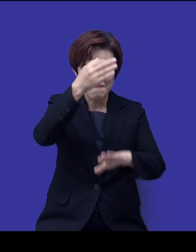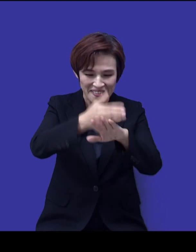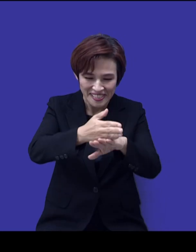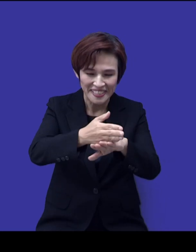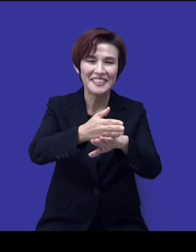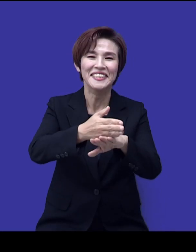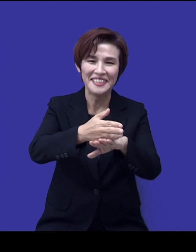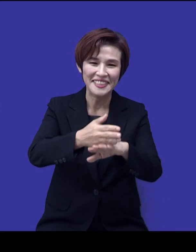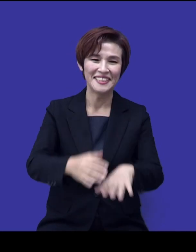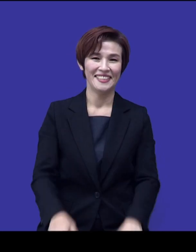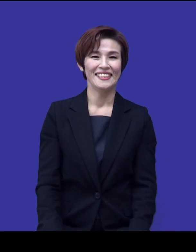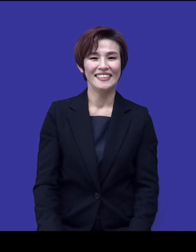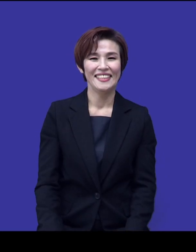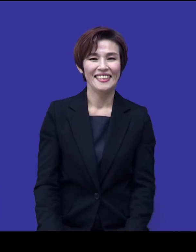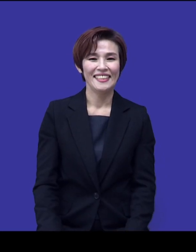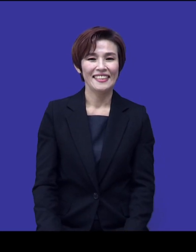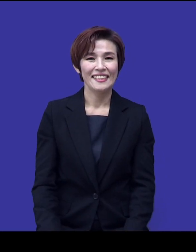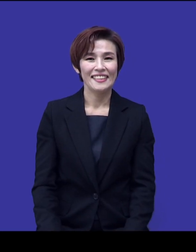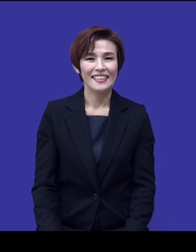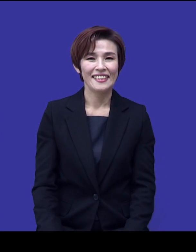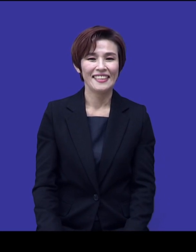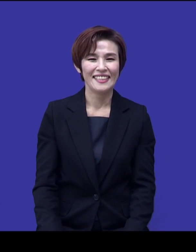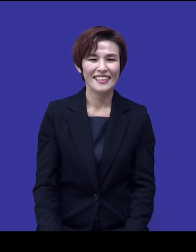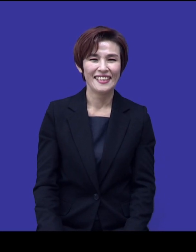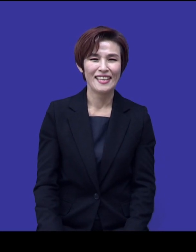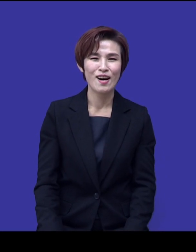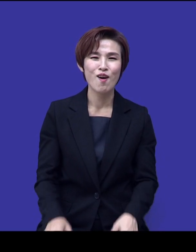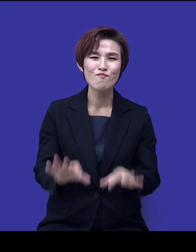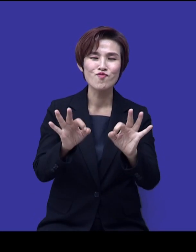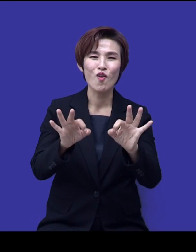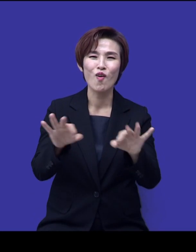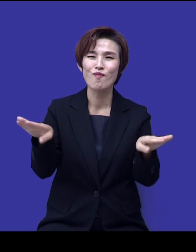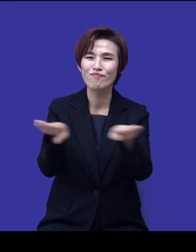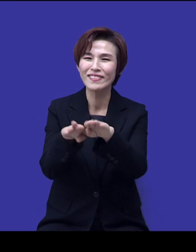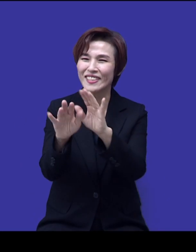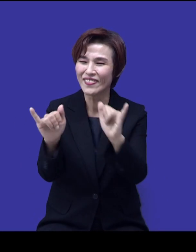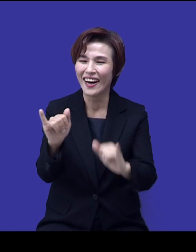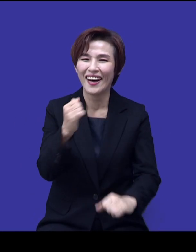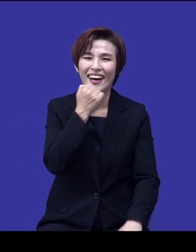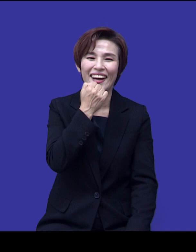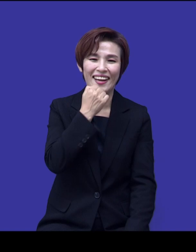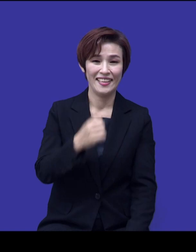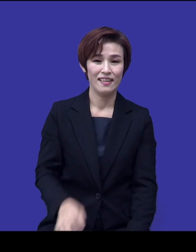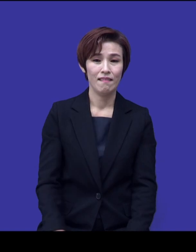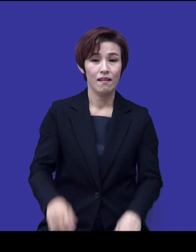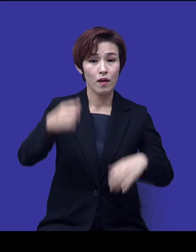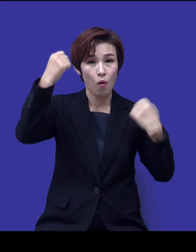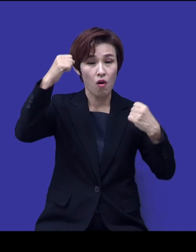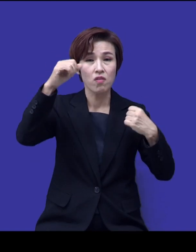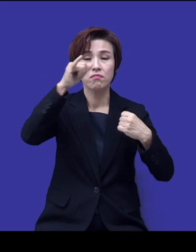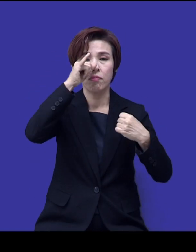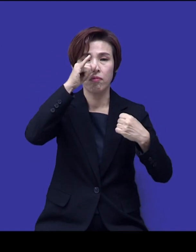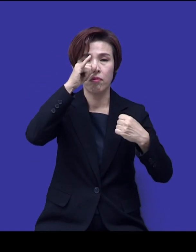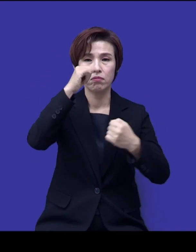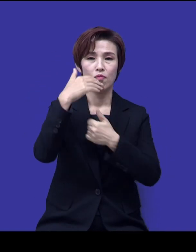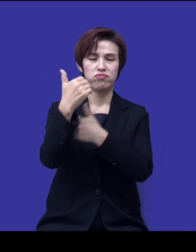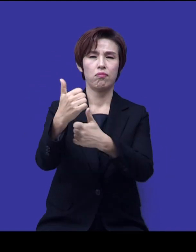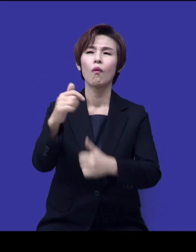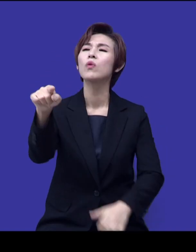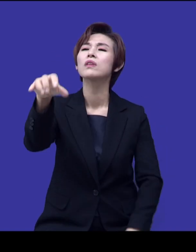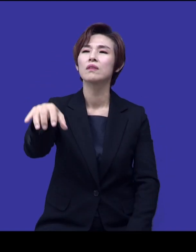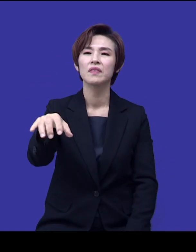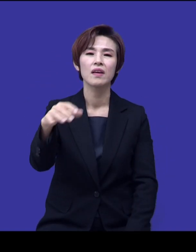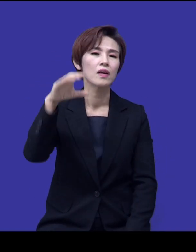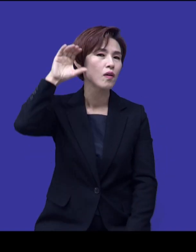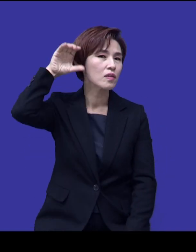죄송합니다. 그런데 네. 프로 불참더네. 공연을 한다고 오라고 그래요. 네. 어디서 하는데 그